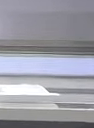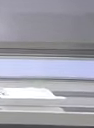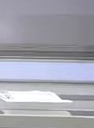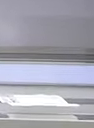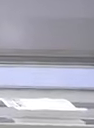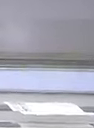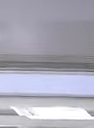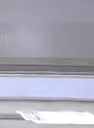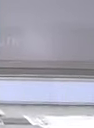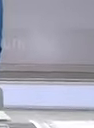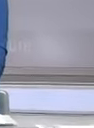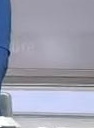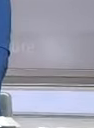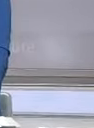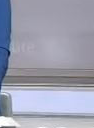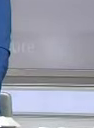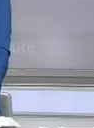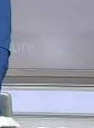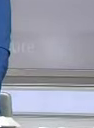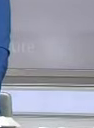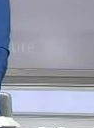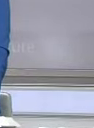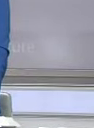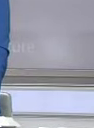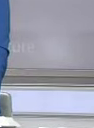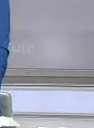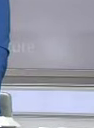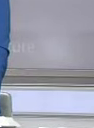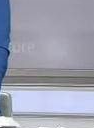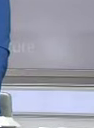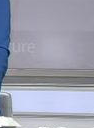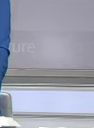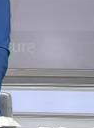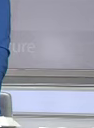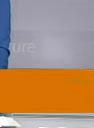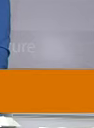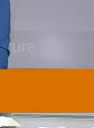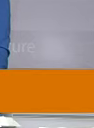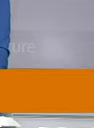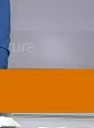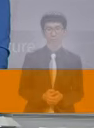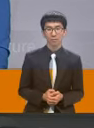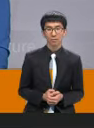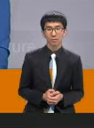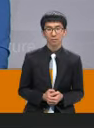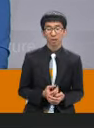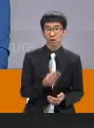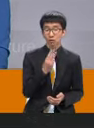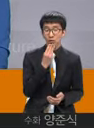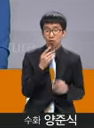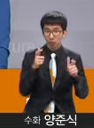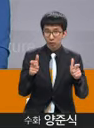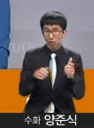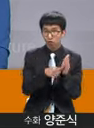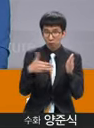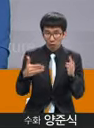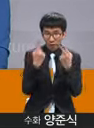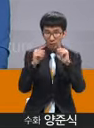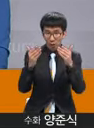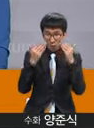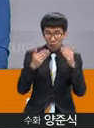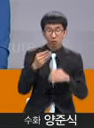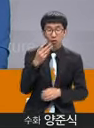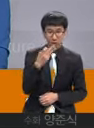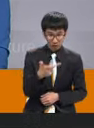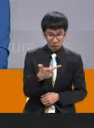시청자 여러분, 안녕하십니까? 서울의 주요 대학 13곳 가운데 9곳이 고등학교 교육과정 밖에서